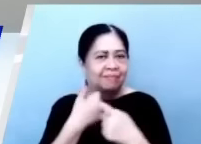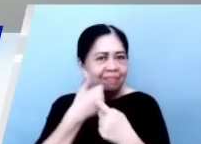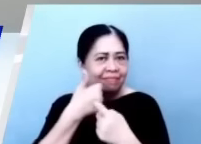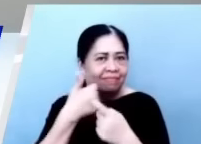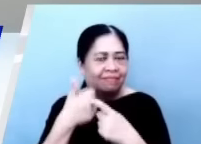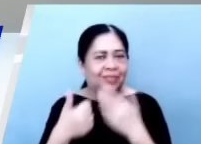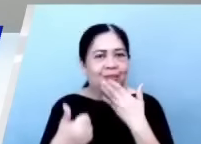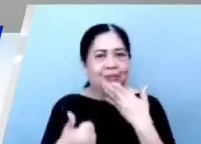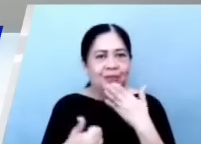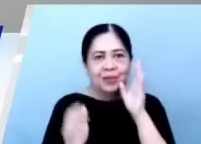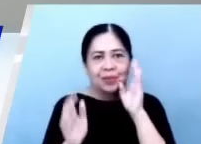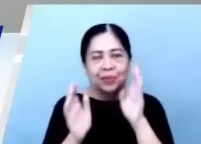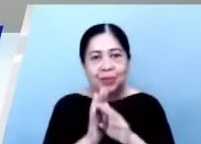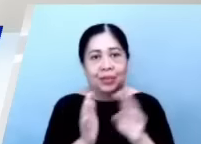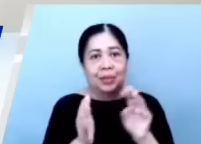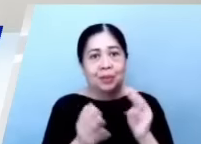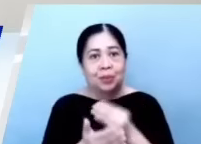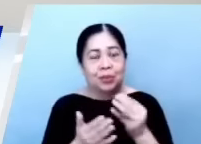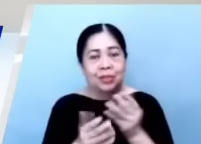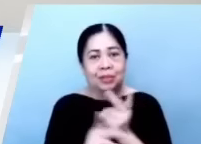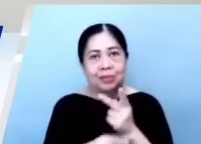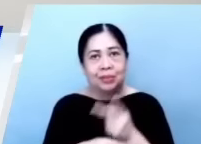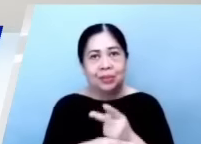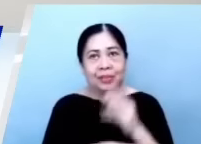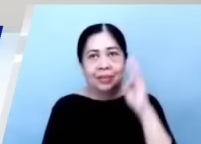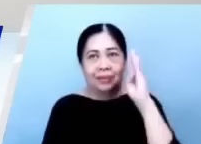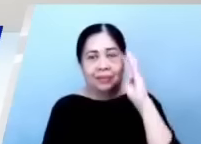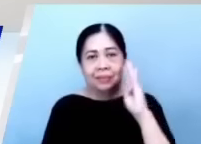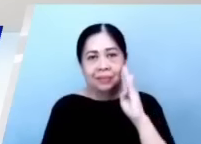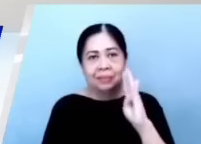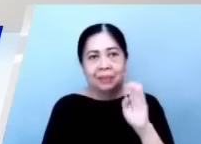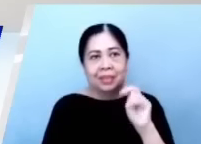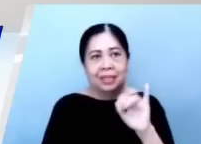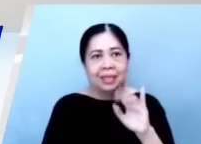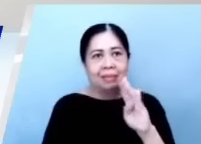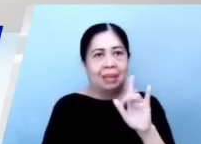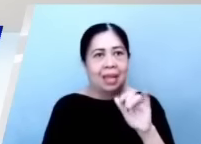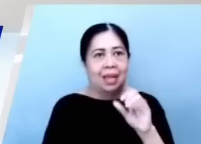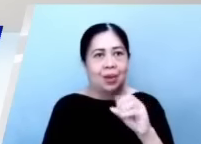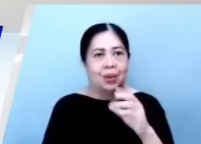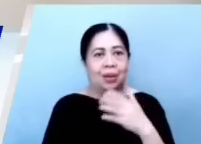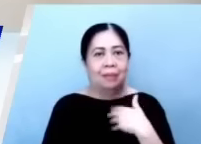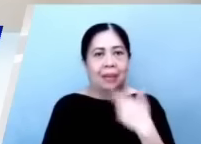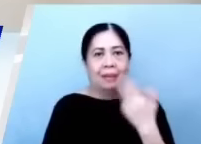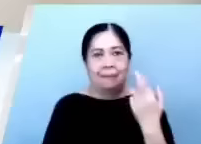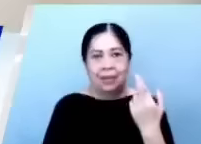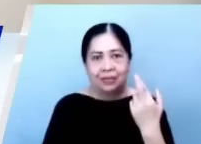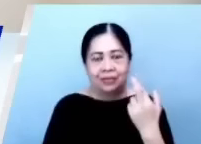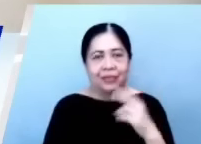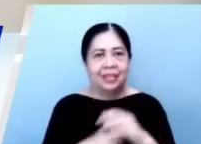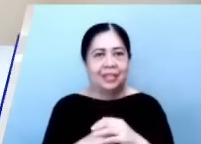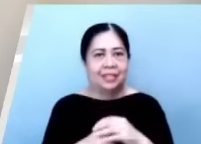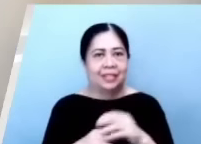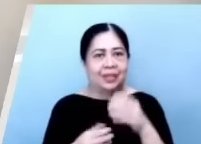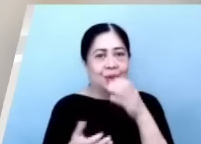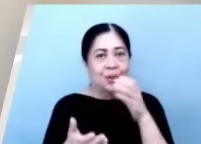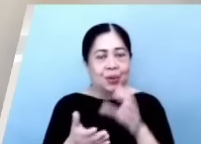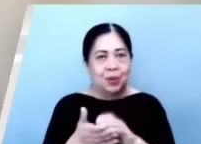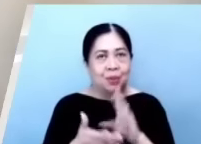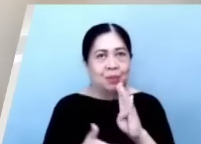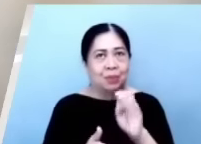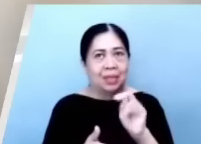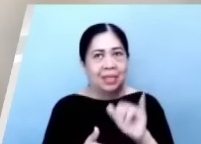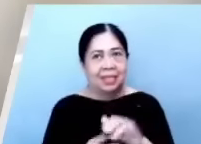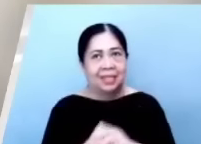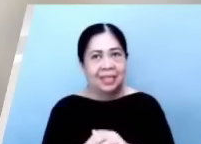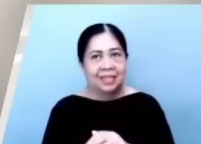music producer na si Benny Blanco. May caption niya na "My Best Friend" na kinomenta ni Benny ng "That's My Best